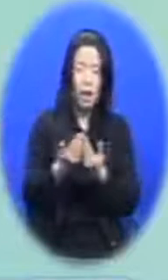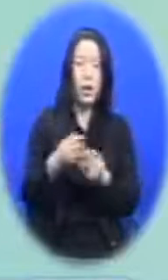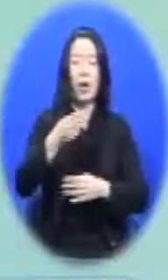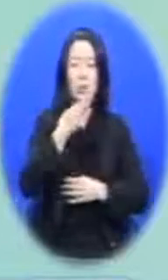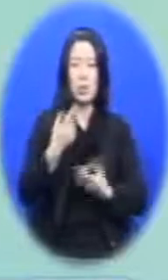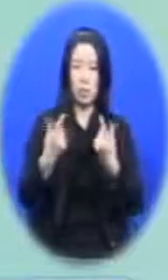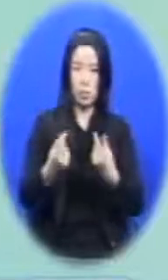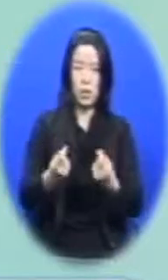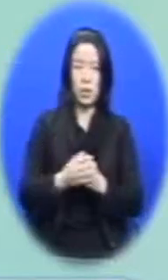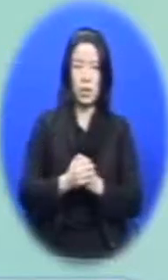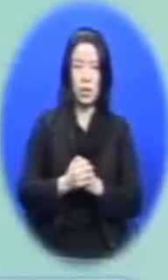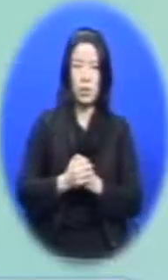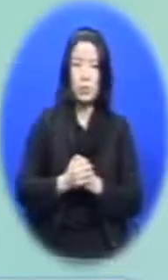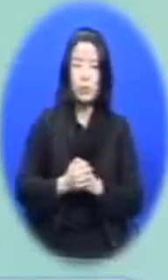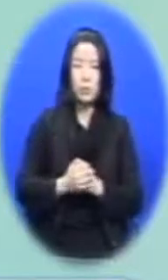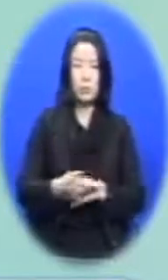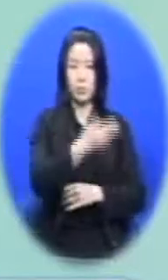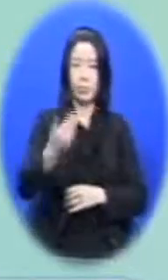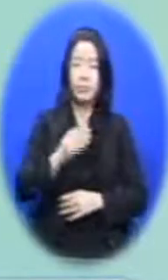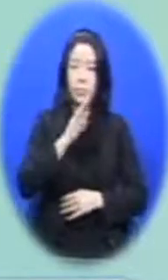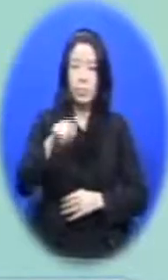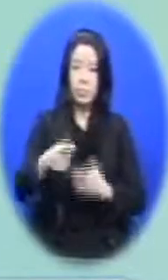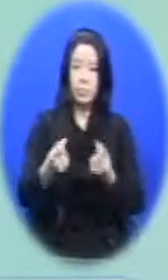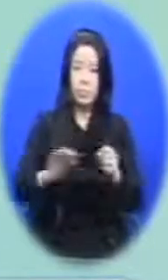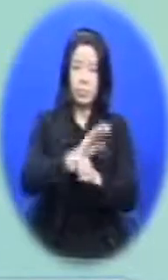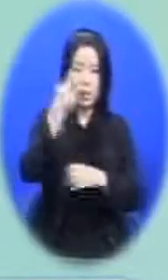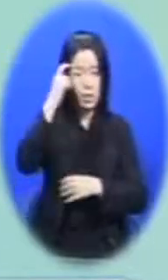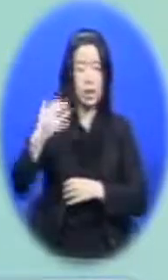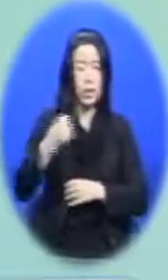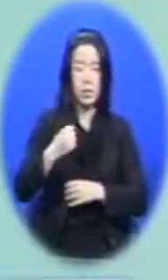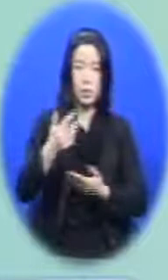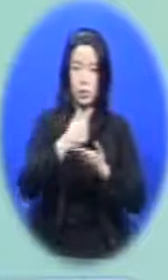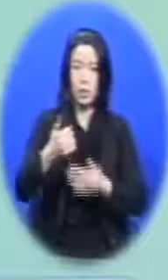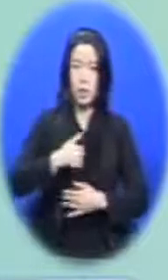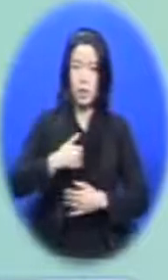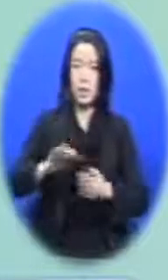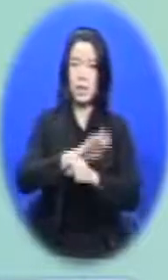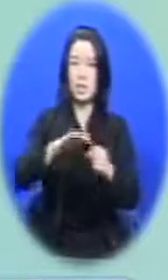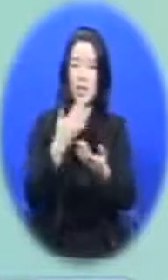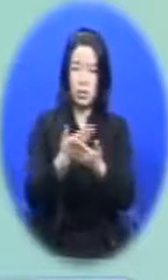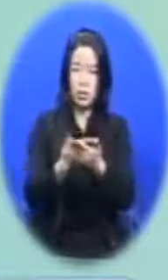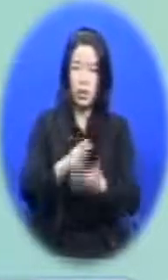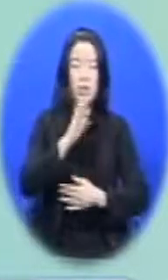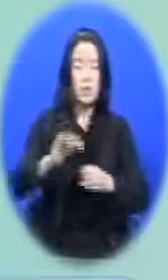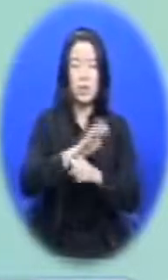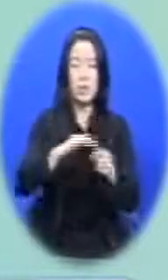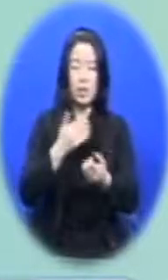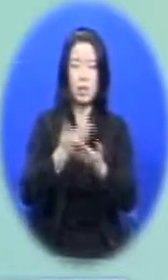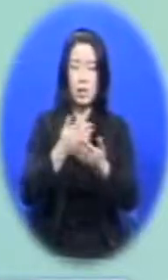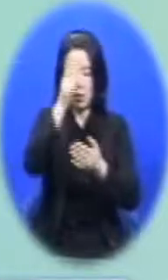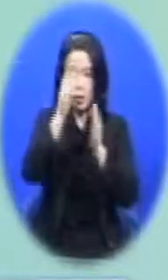거나 마찬가지다. 여러분이 정말 그렇게 생각하고 주님 저에게 사랑을 주세요, 정말 사랑을 달라고